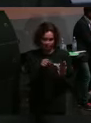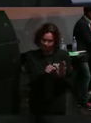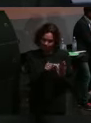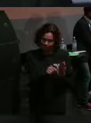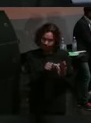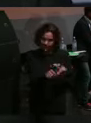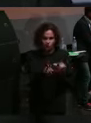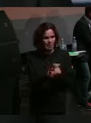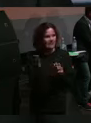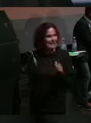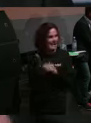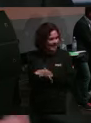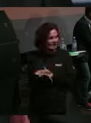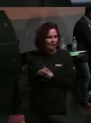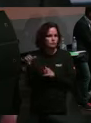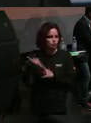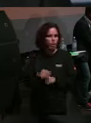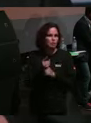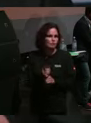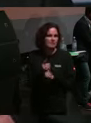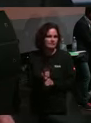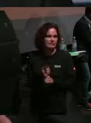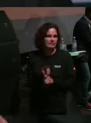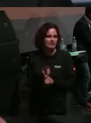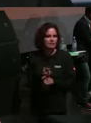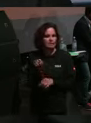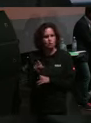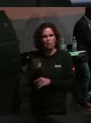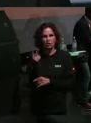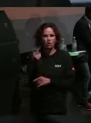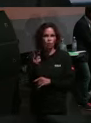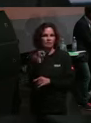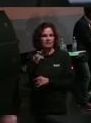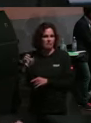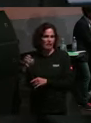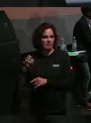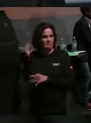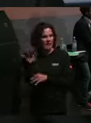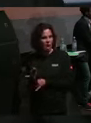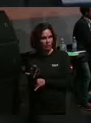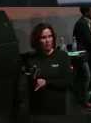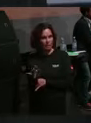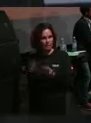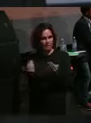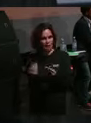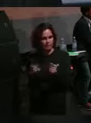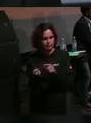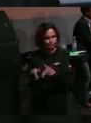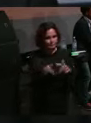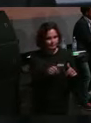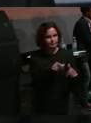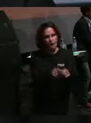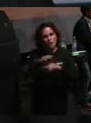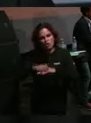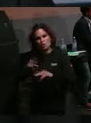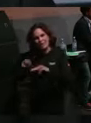er direkte ødeleggende, der vi ser nå at tosiffra milliardbeløp er blitt holdt igjen, grunnrenteskatt